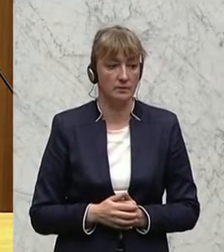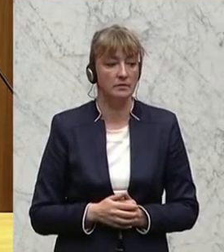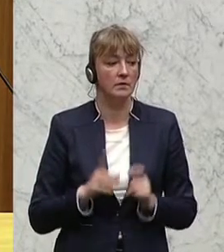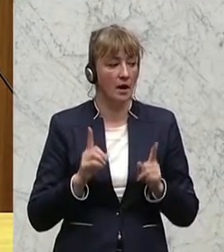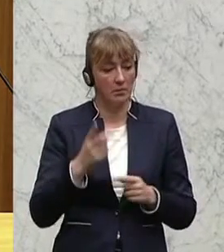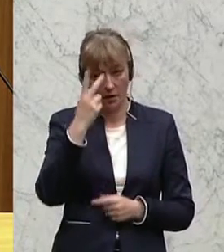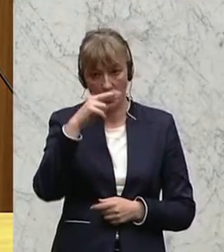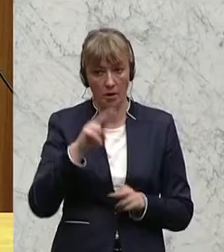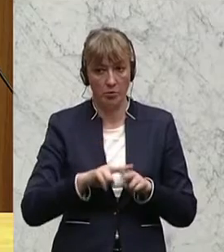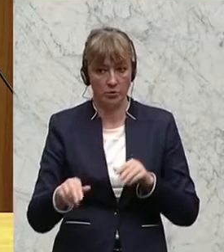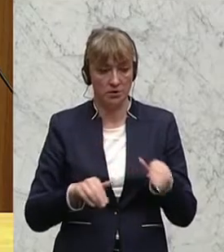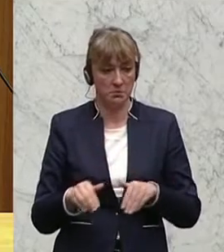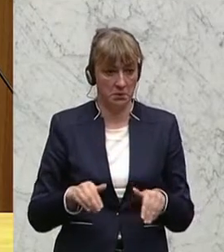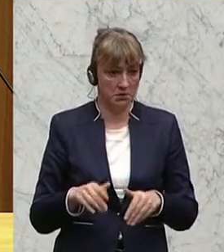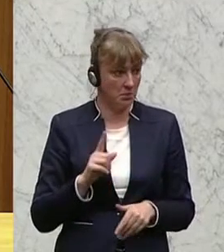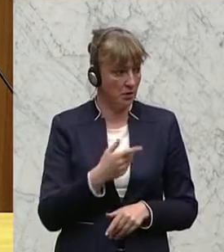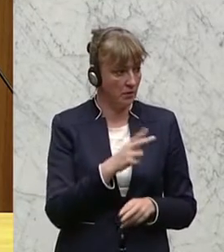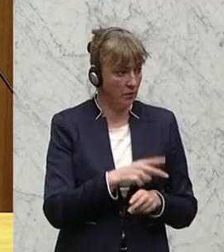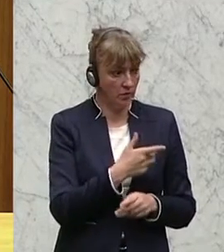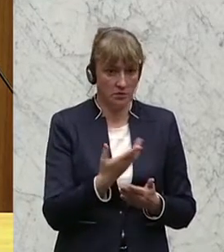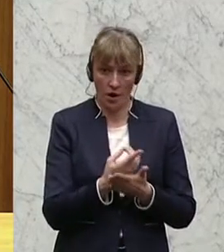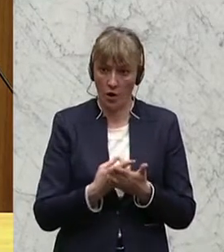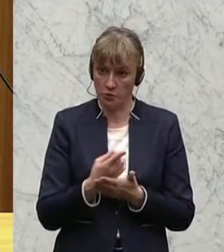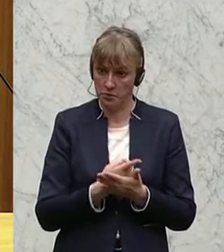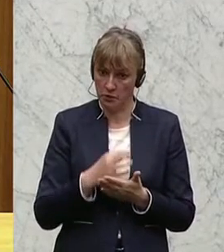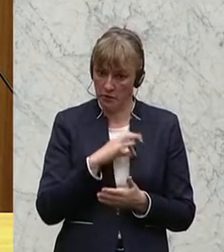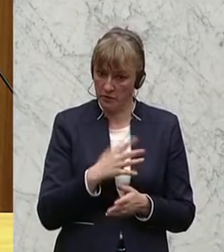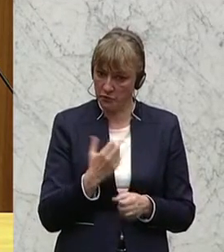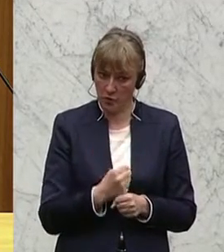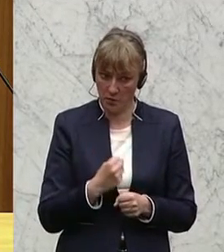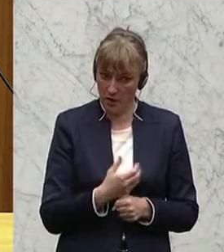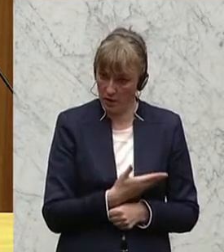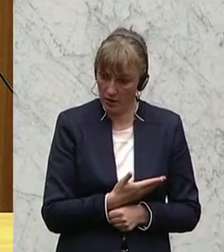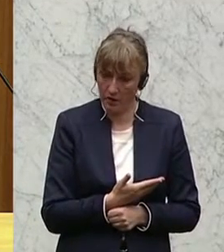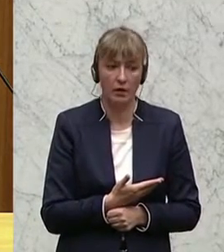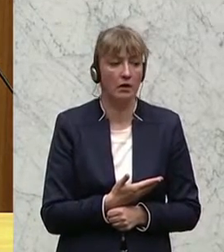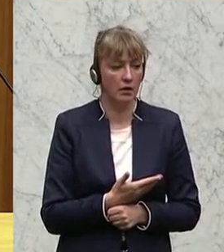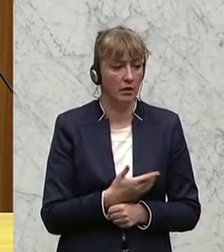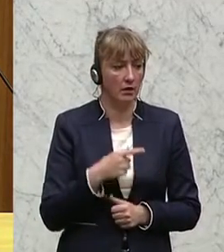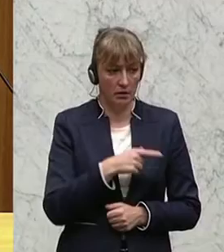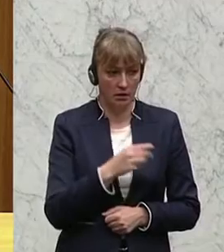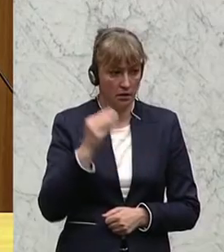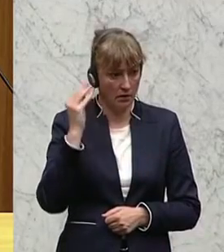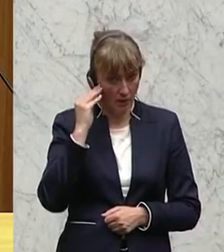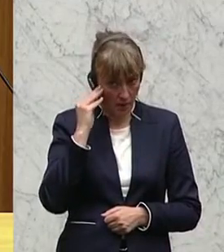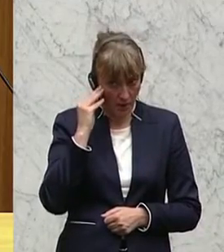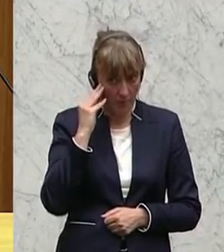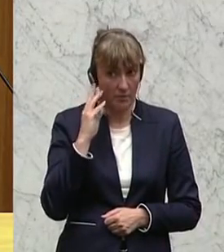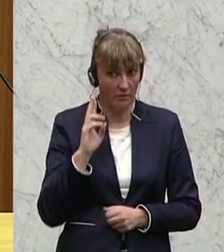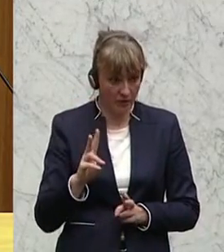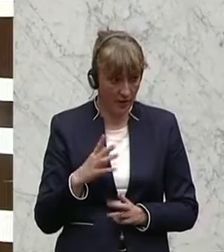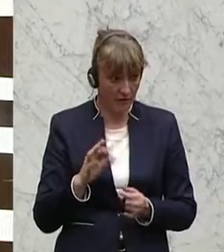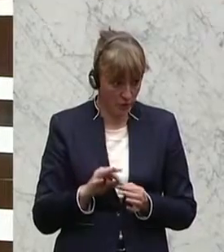Aber Herr Bundesminister, so wie Sie diese ganze Ausbildungsverpflichtung angehen und wie Sie es anlegen, glauben Sie allen Ernstes, dass